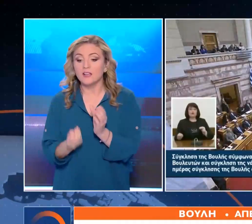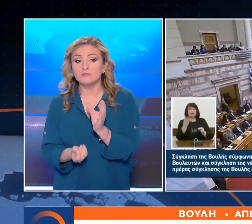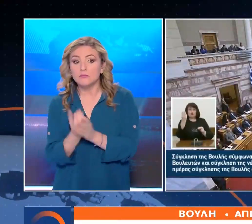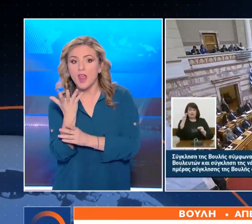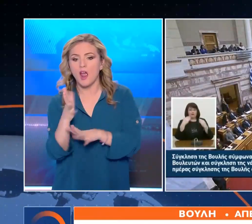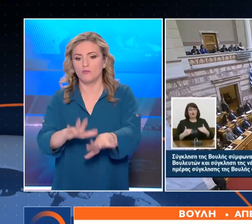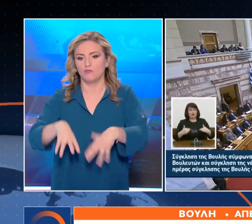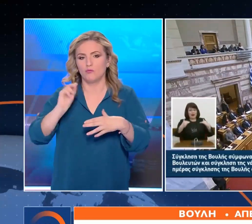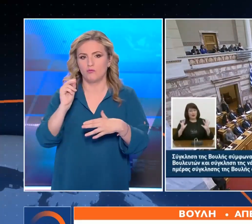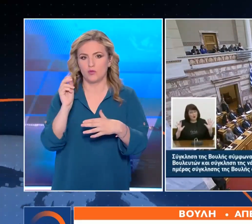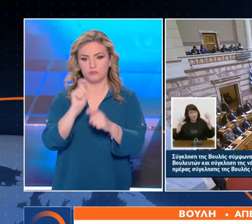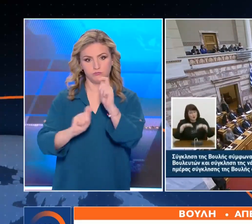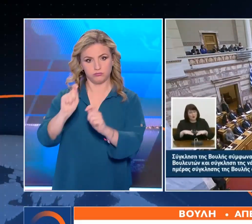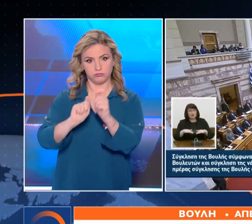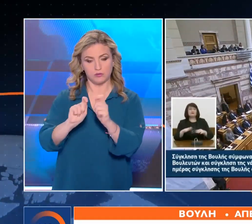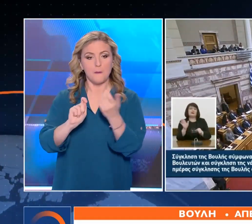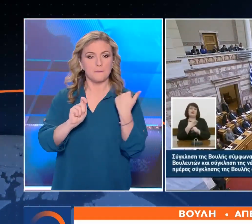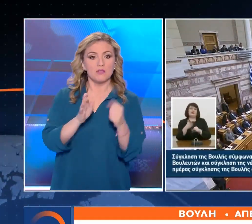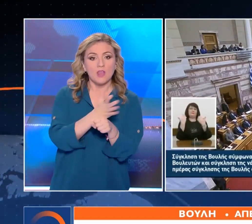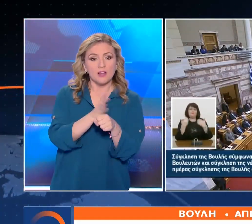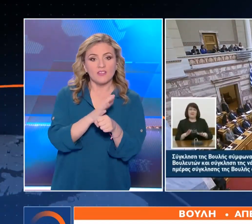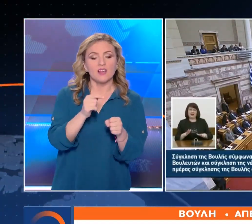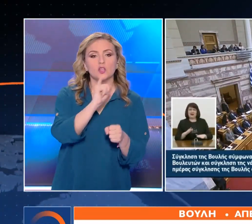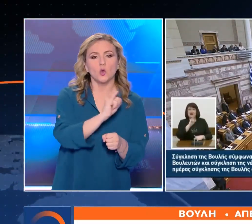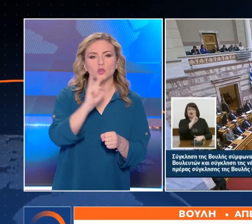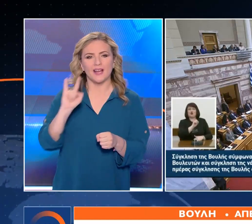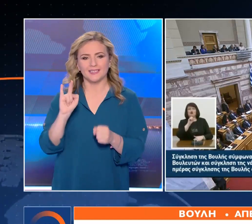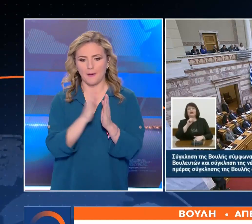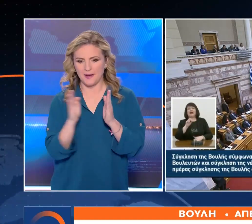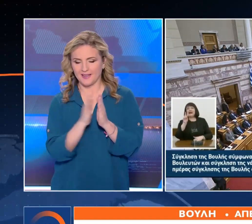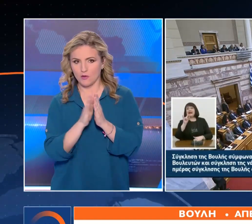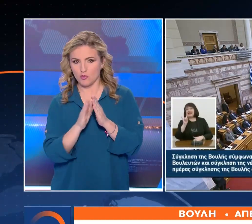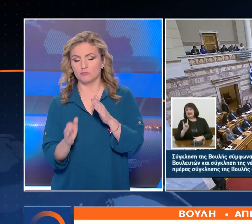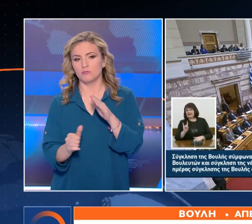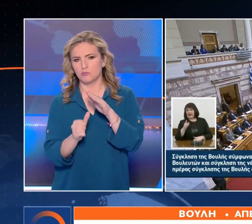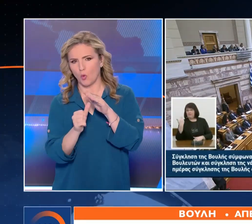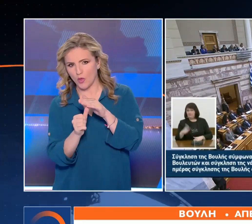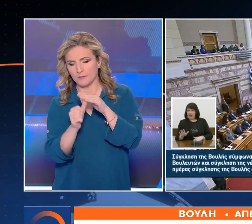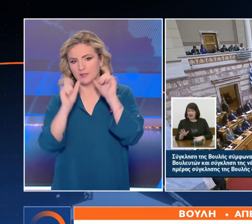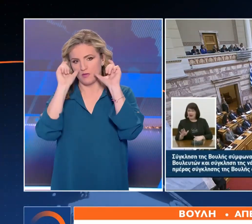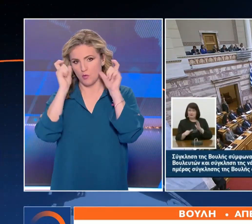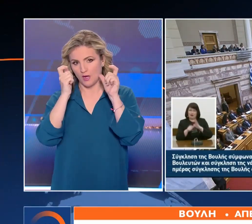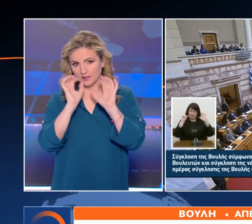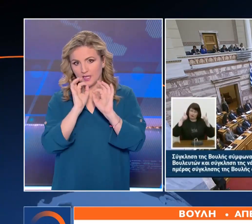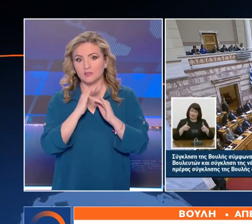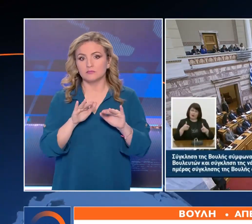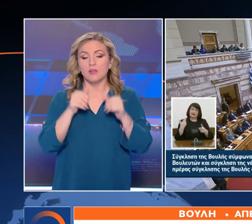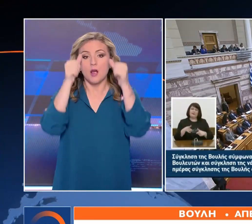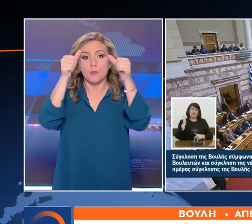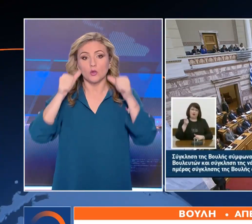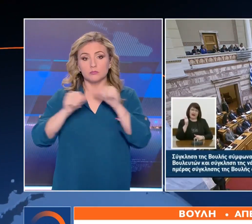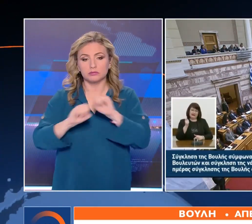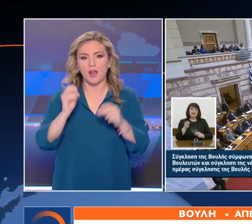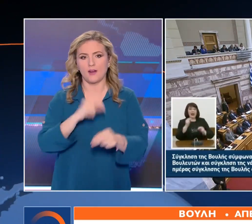Βουλής, με το οποίο διαλύθηκε η Βουλή της ΙΘ περιόδου προεδρευομένης δημοκρατίας,